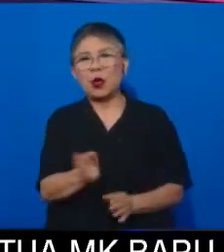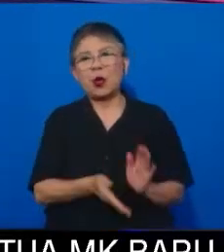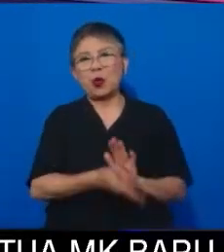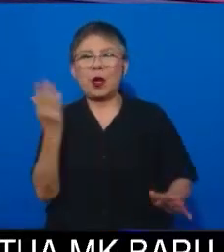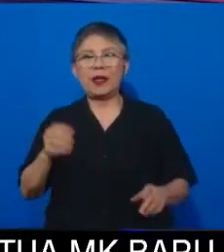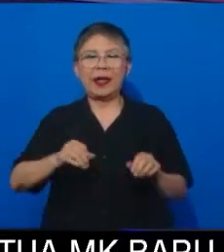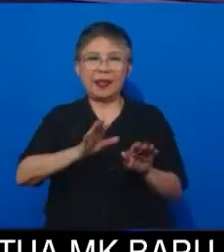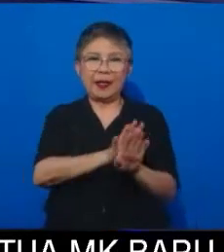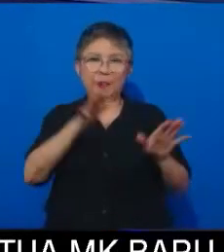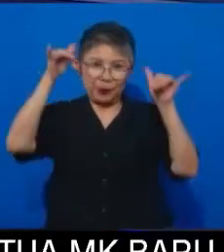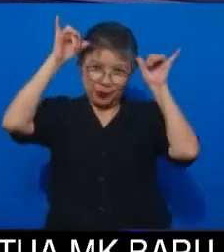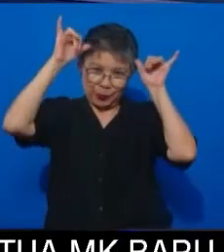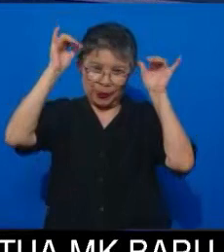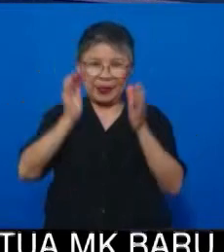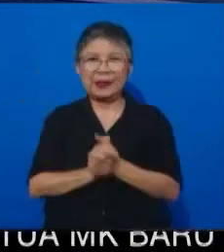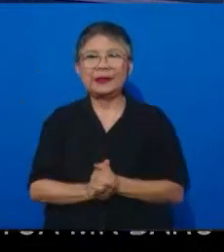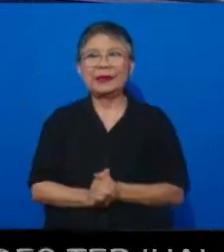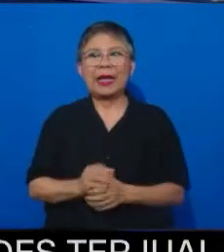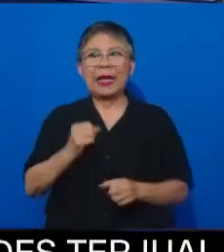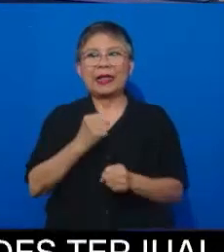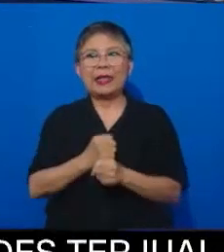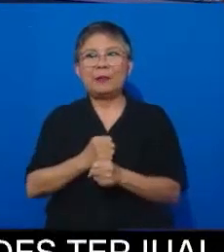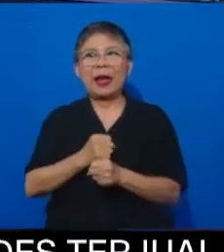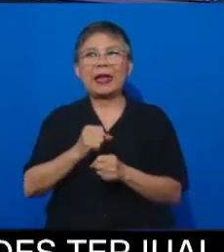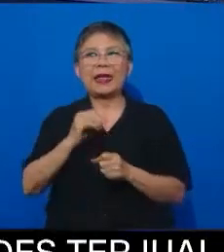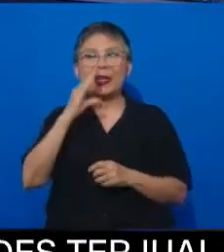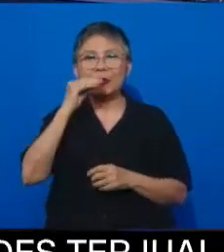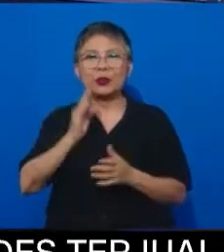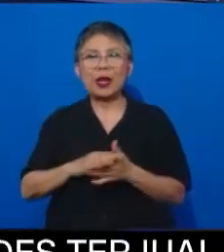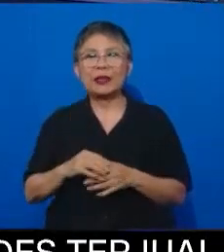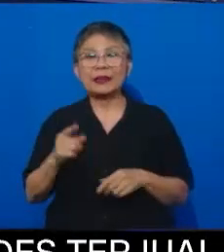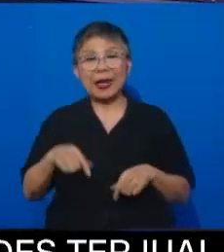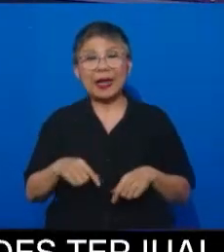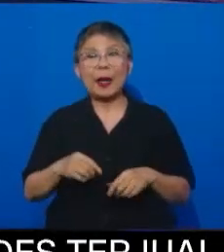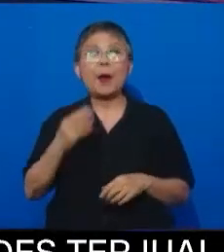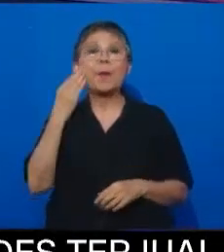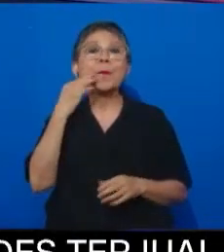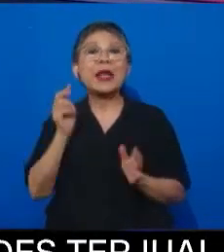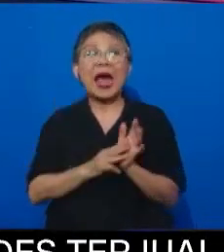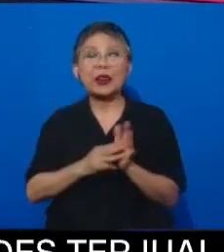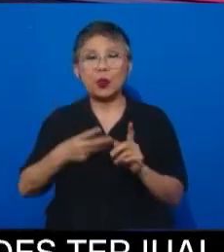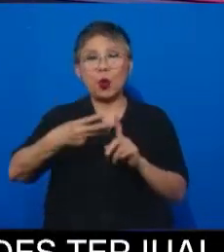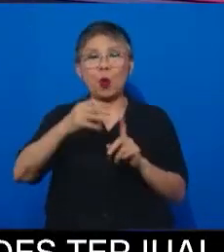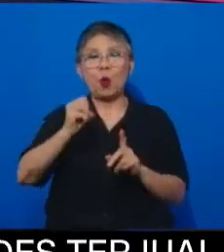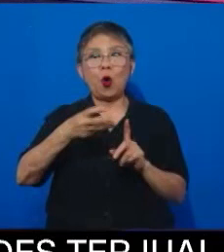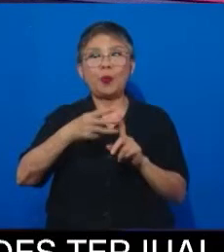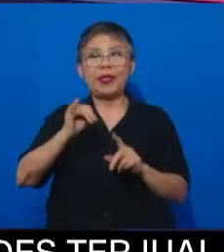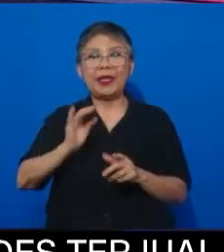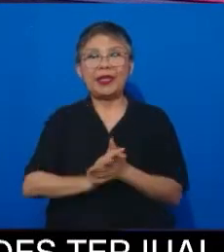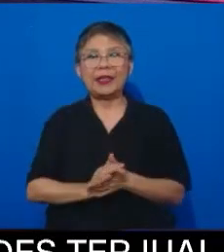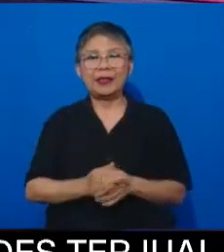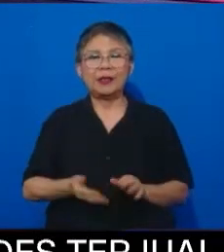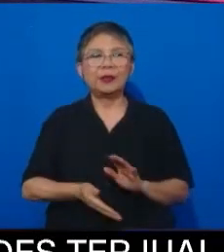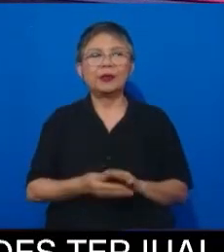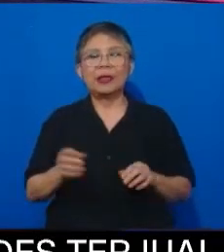Perjuangan. Setelah Gibran yang dianggap tidak lagi kader PDI Perjuangan, kini giliran menantu Jokowi Bobi Nasution yang diminta